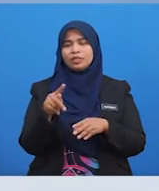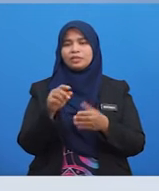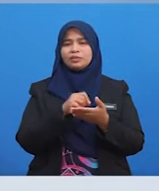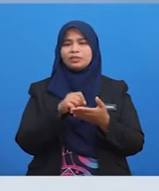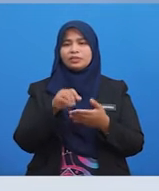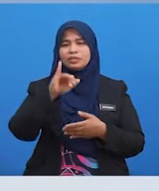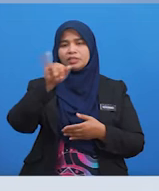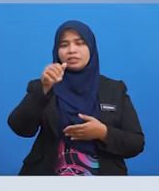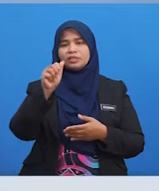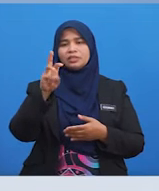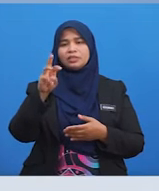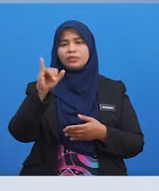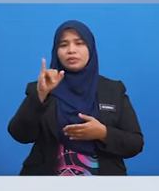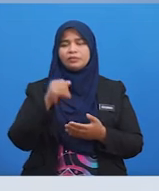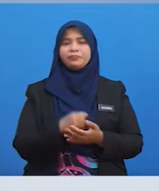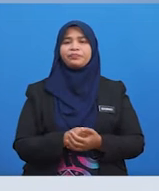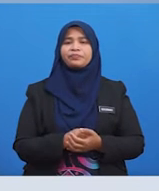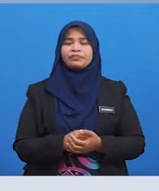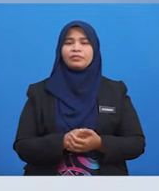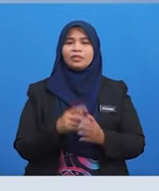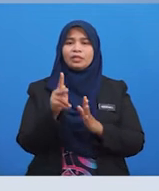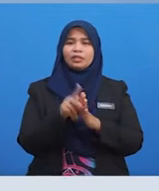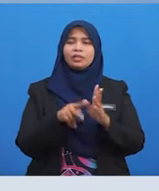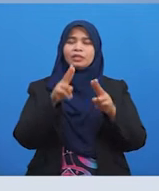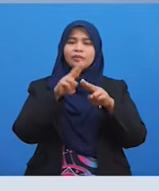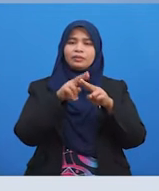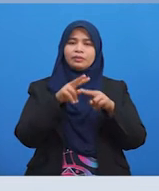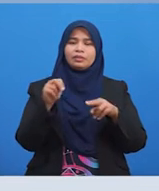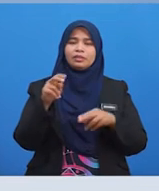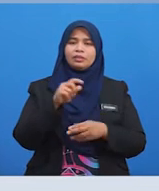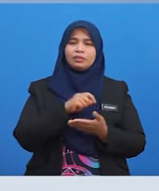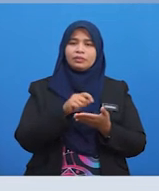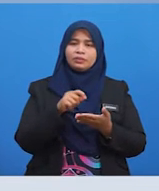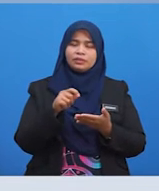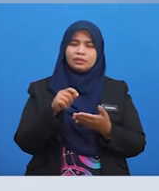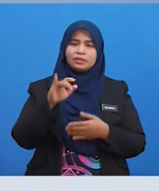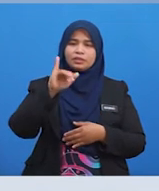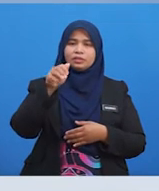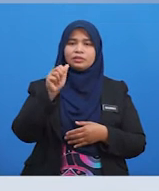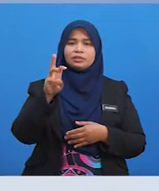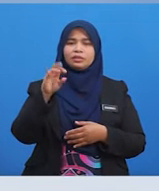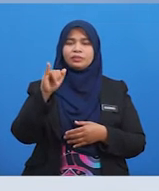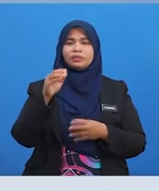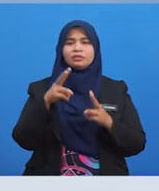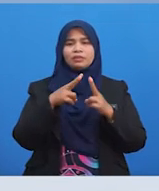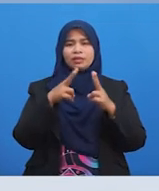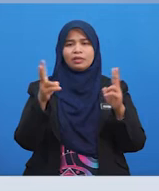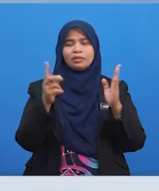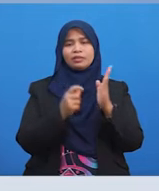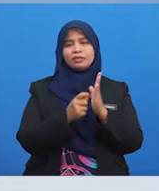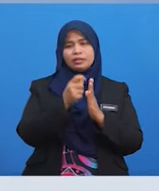menggunakan tulisan Jawi. Kedudukan tulisan Jawi sangat tinggi